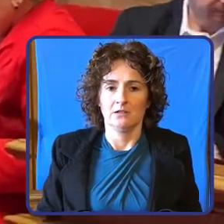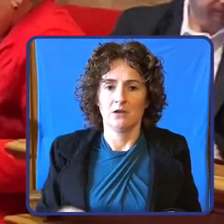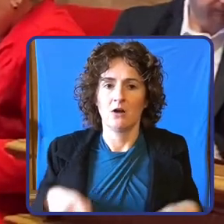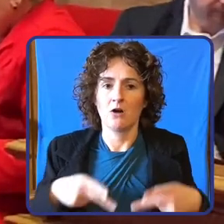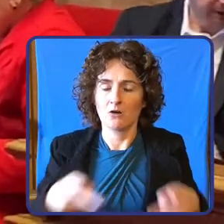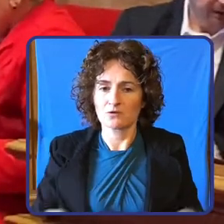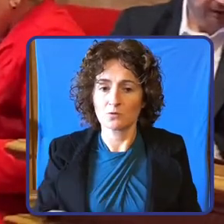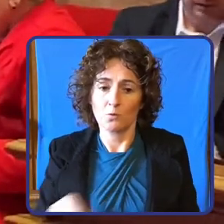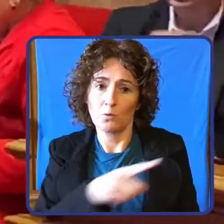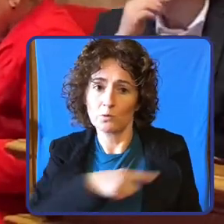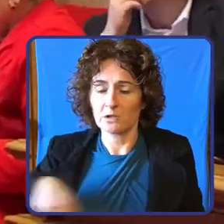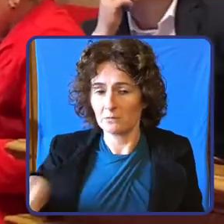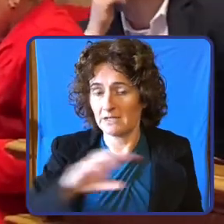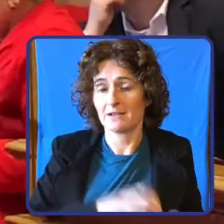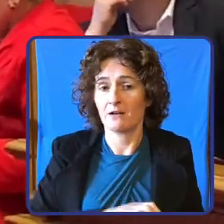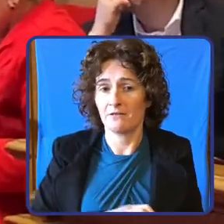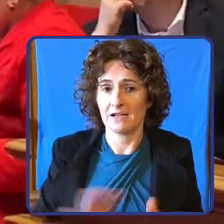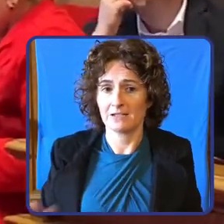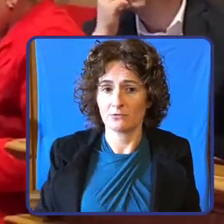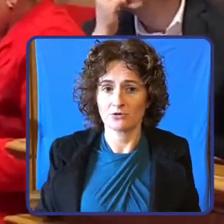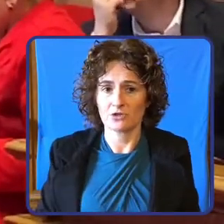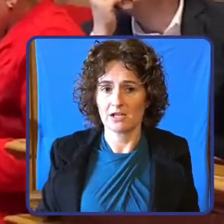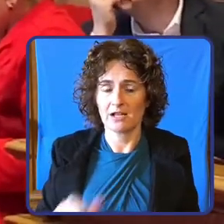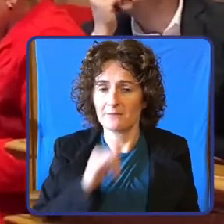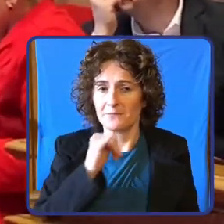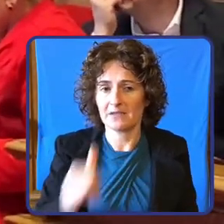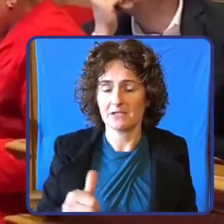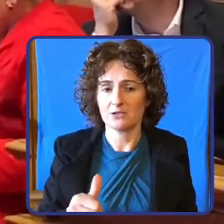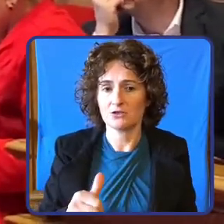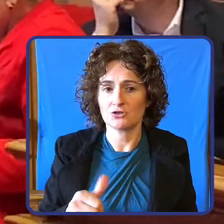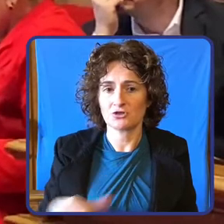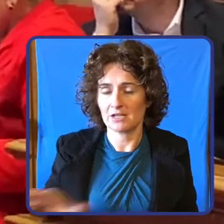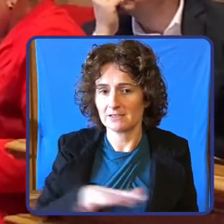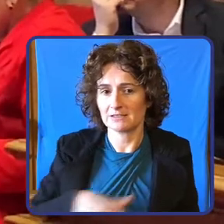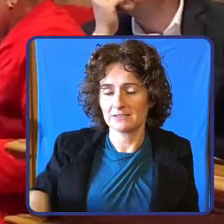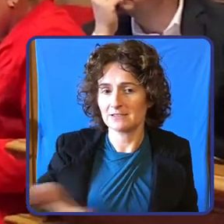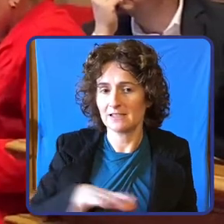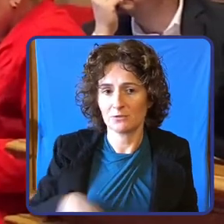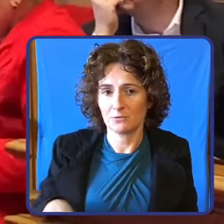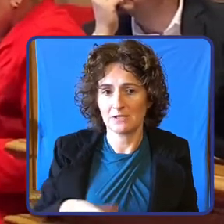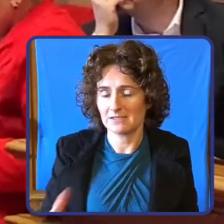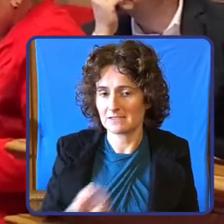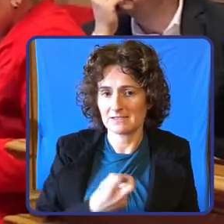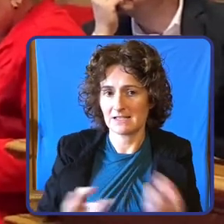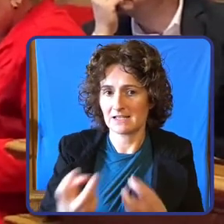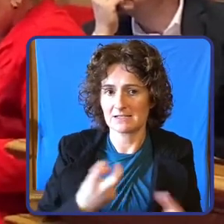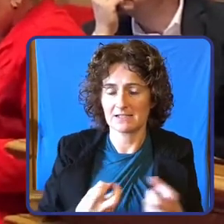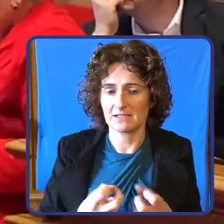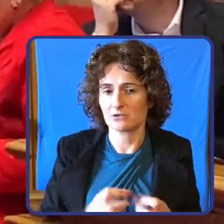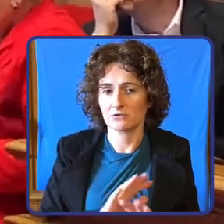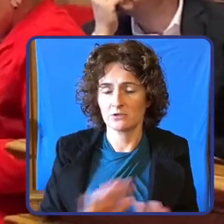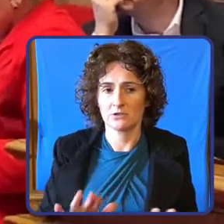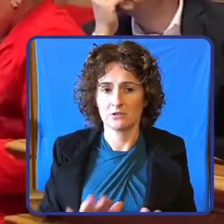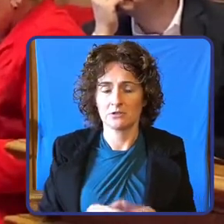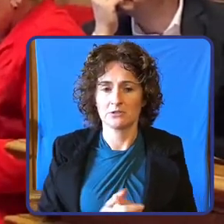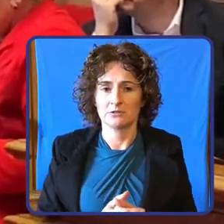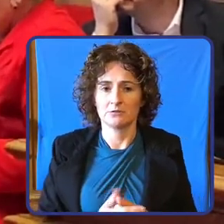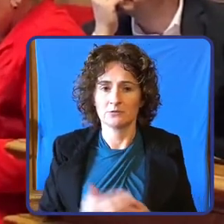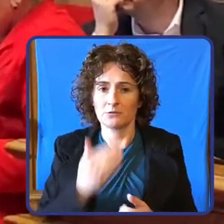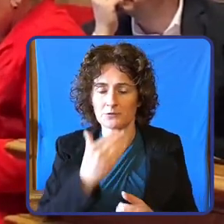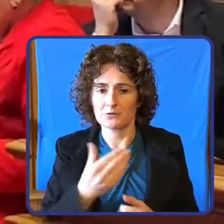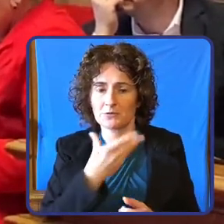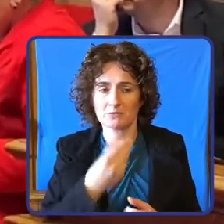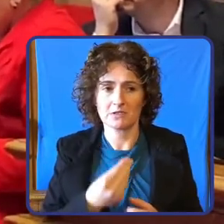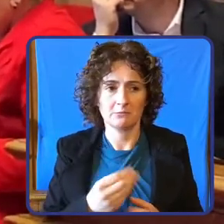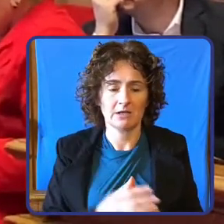hogy áll, mert olyan is... Nincs területszerzés a Rárosi útnál. A Rárosi útnál nincs, szuper. Jó, tehát ha ez így